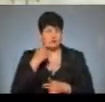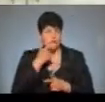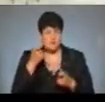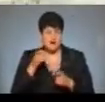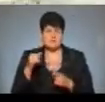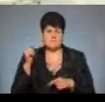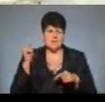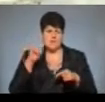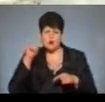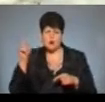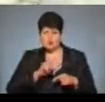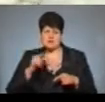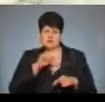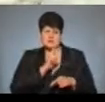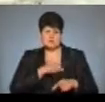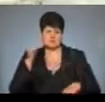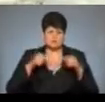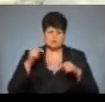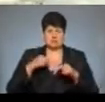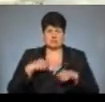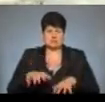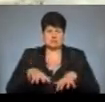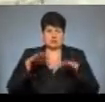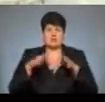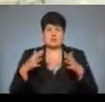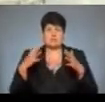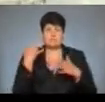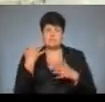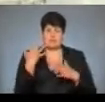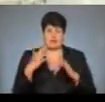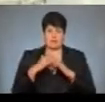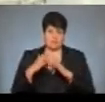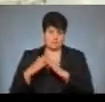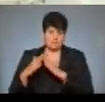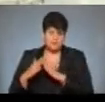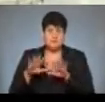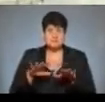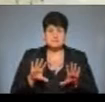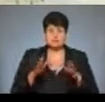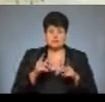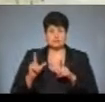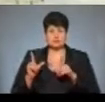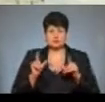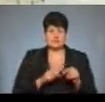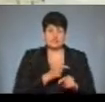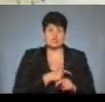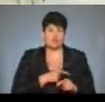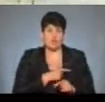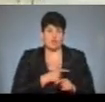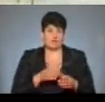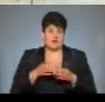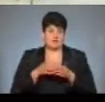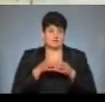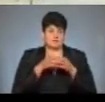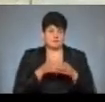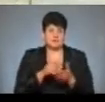Після грозів, великих дощів, було затоплено 5 домогосподарств. На місце події було направлено черговий караул, особовий склад чергового